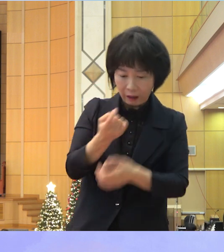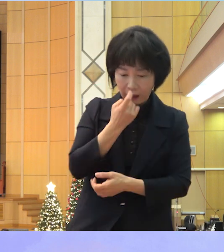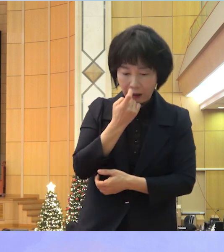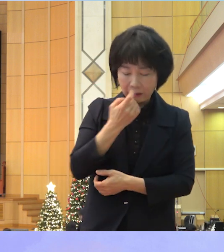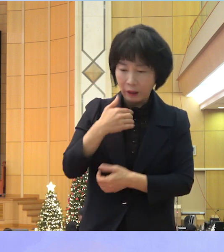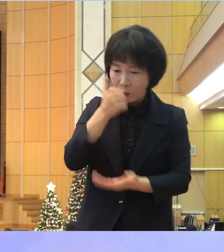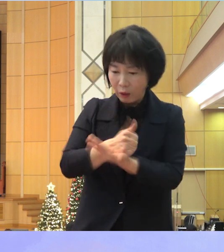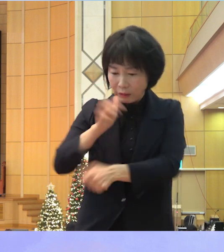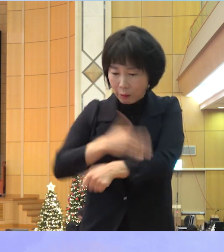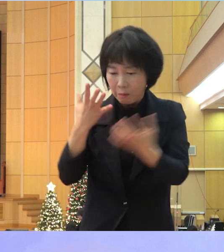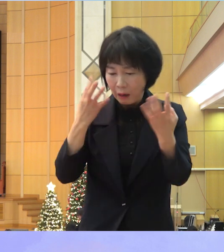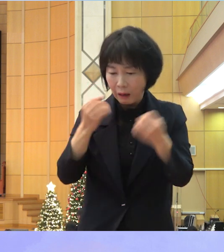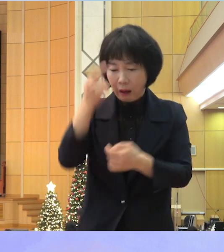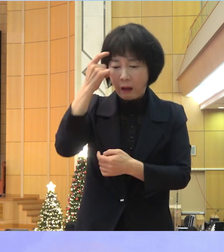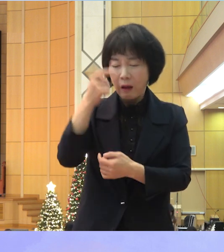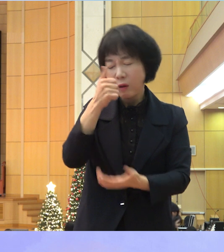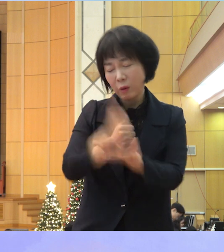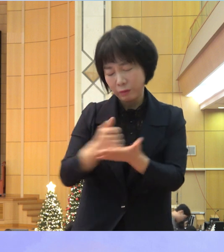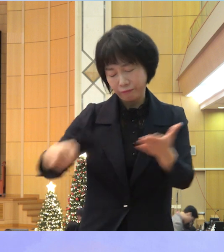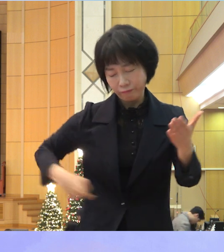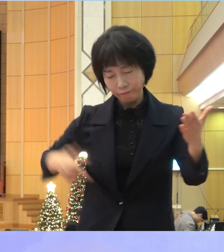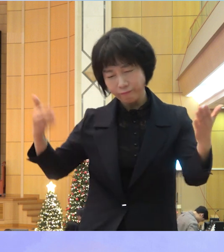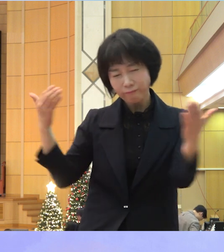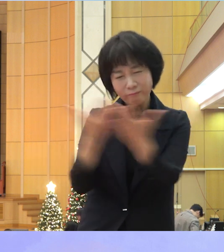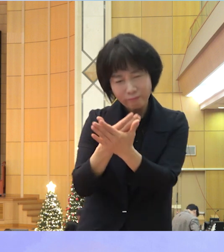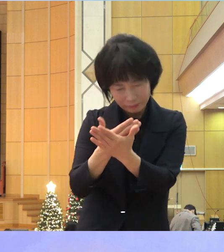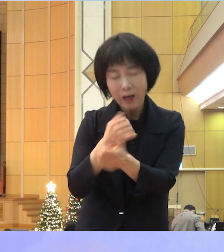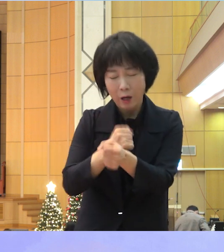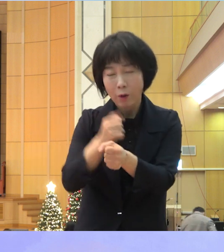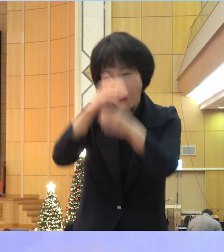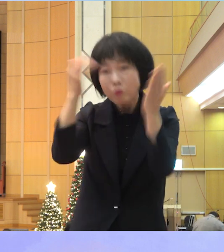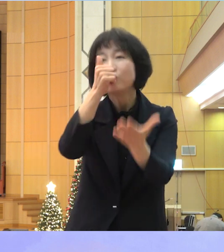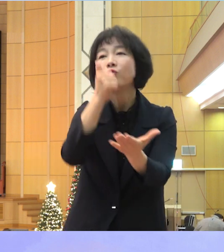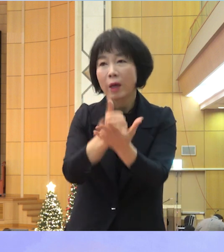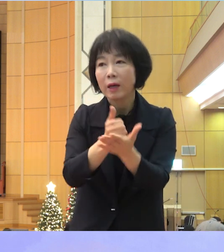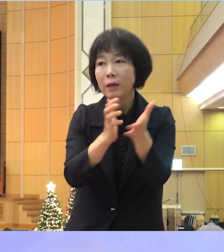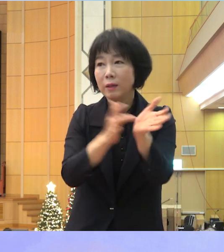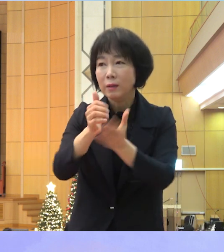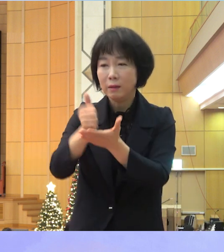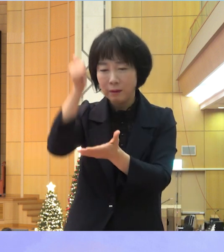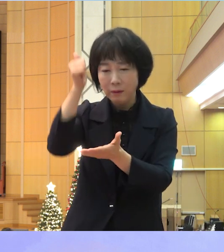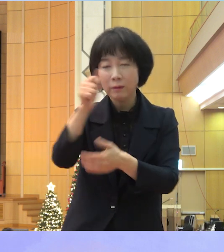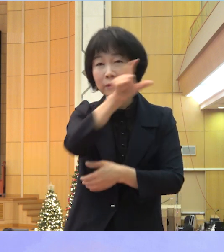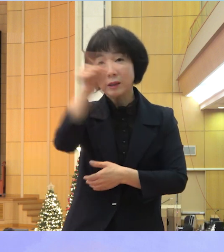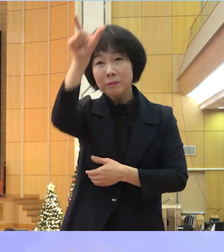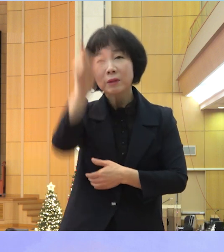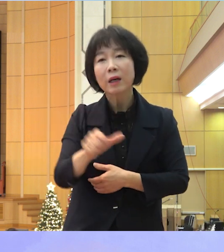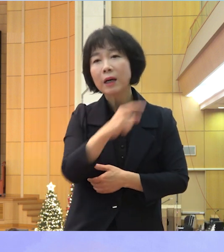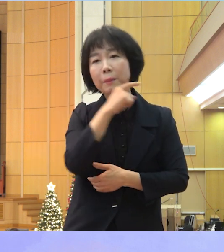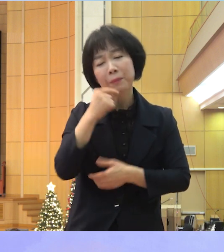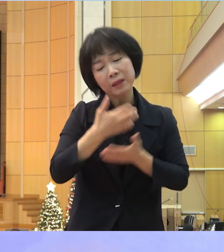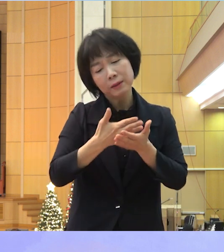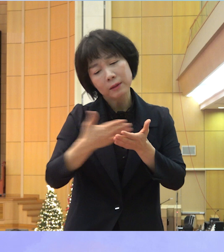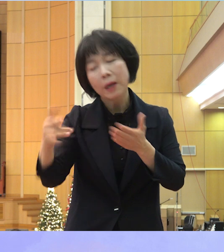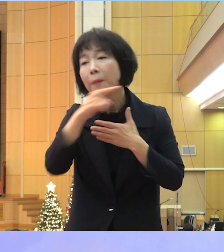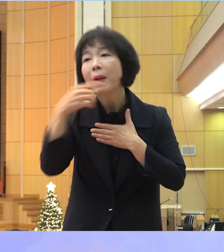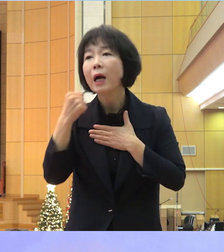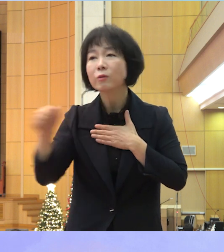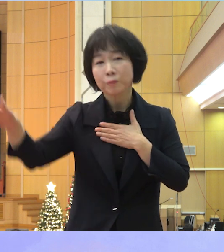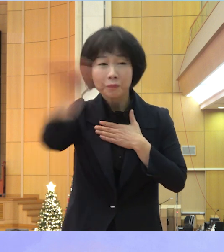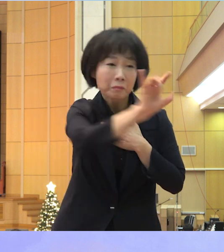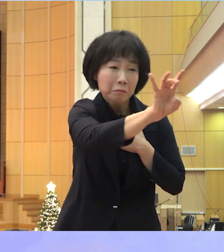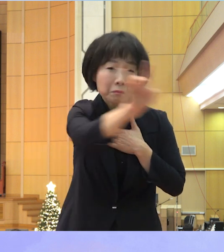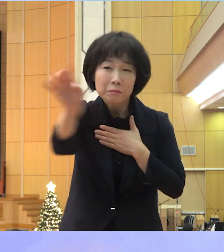돌아보며 회개하는 시간이 되게 하여 주옵시고, 우리의 모든 죄를 예수님께서 십자가에서 흘리신 그